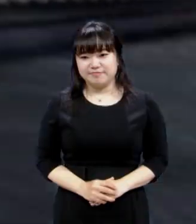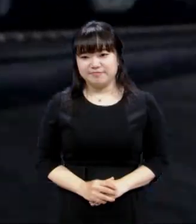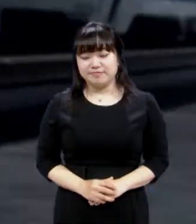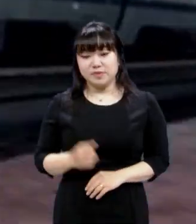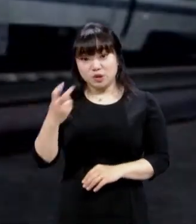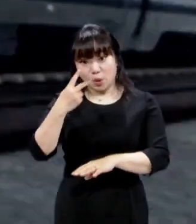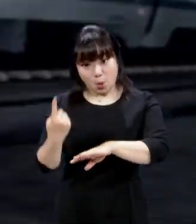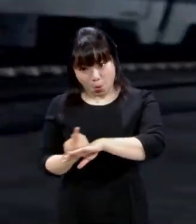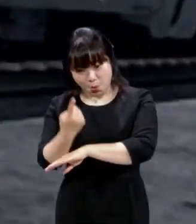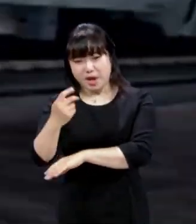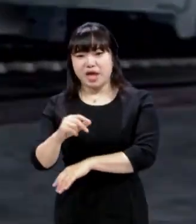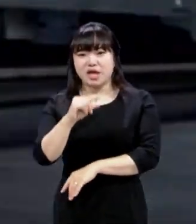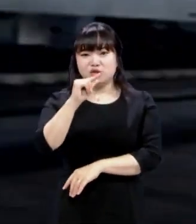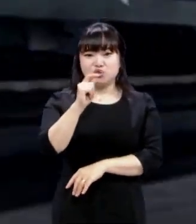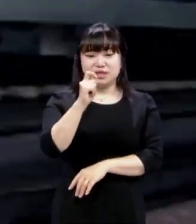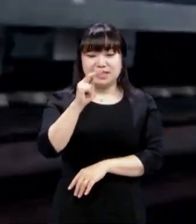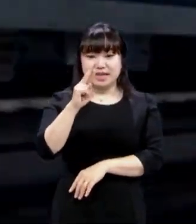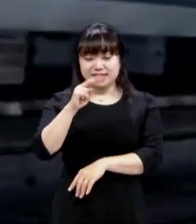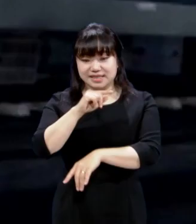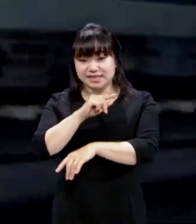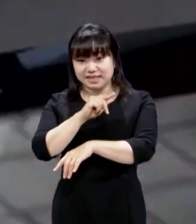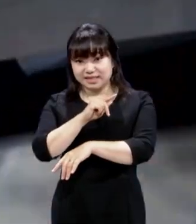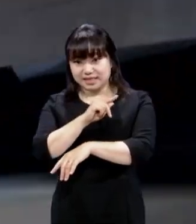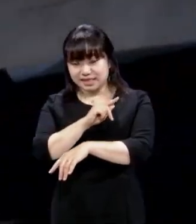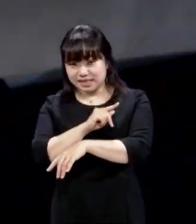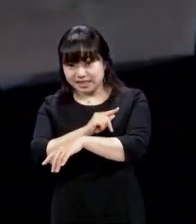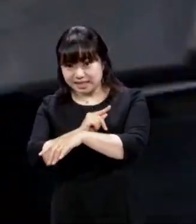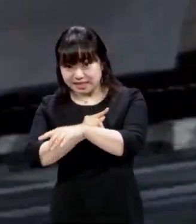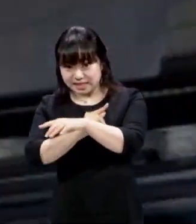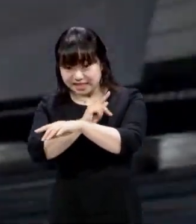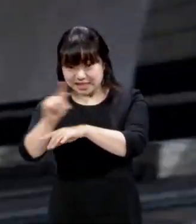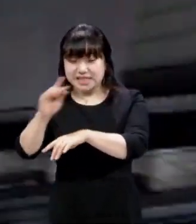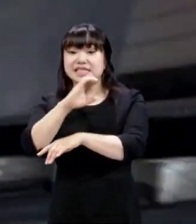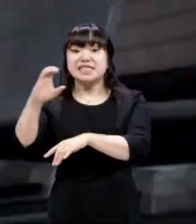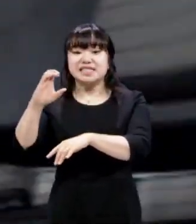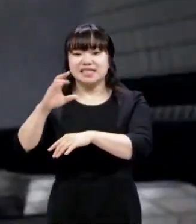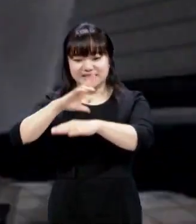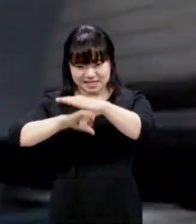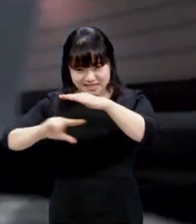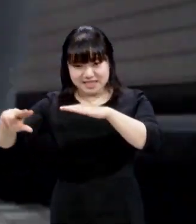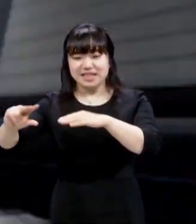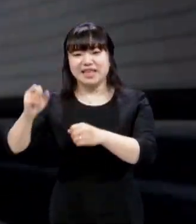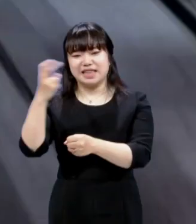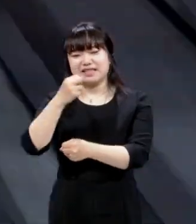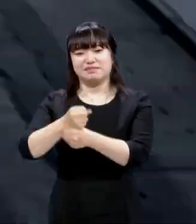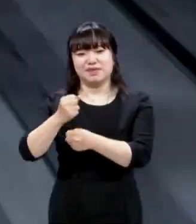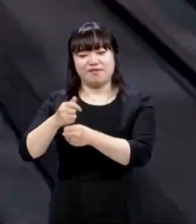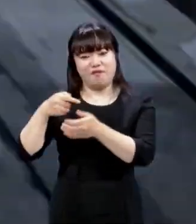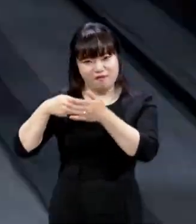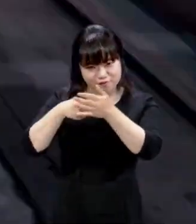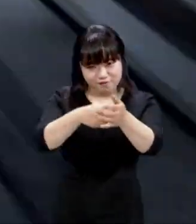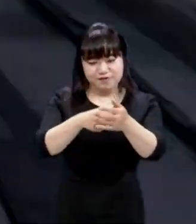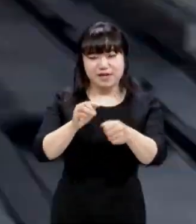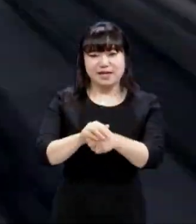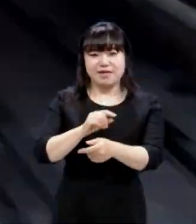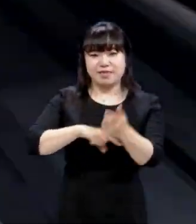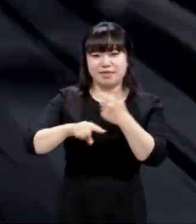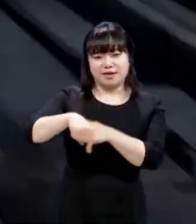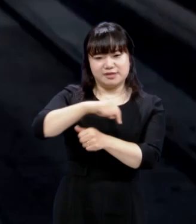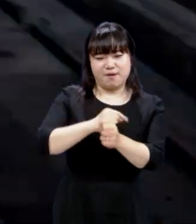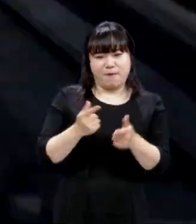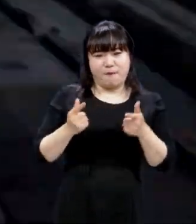이밖에도 뒤태 있으 씨도 봉고 간지 하와를 원성 복구하고 창동 상계 신경제 중심지를 탄력적으로